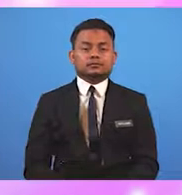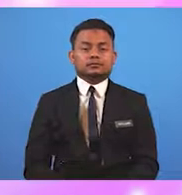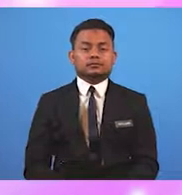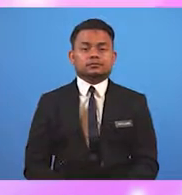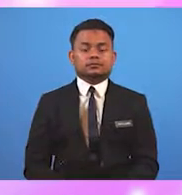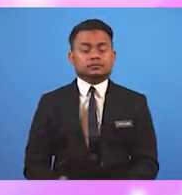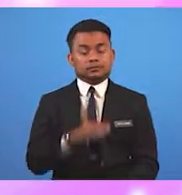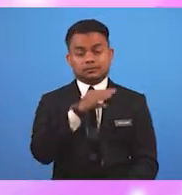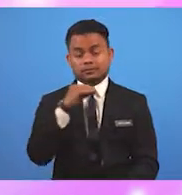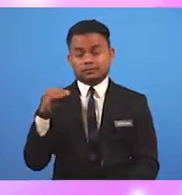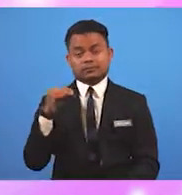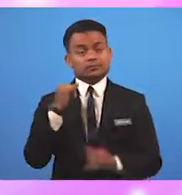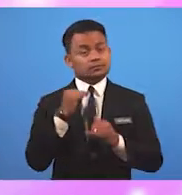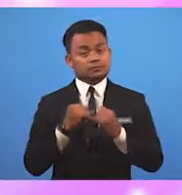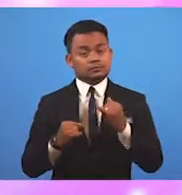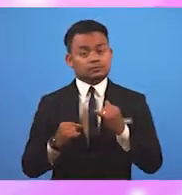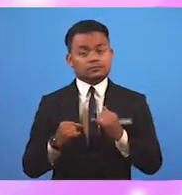Python.